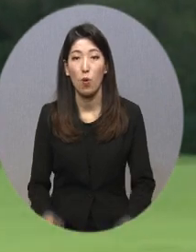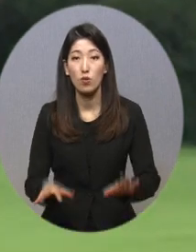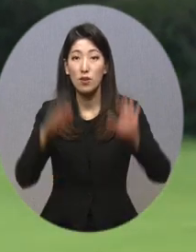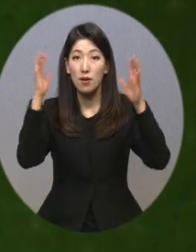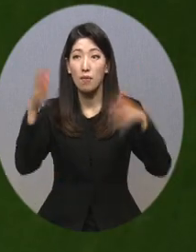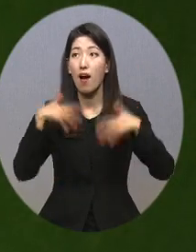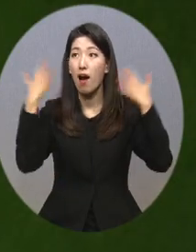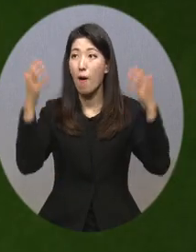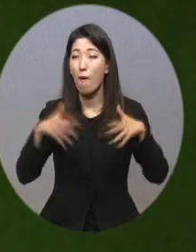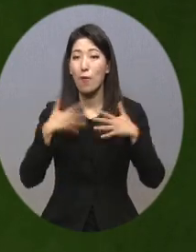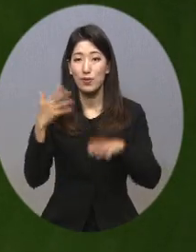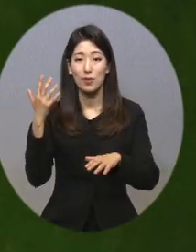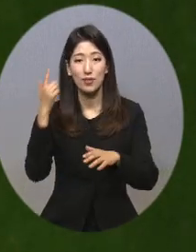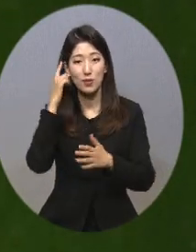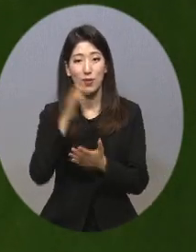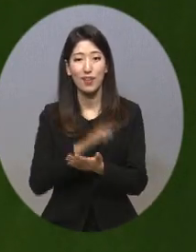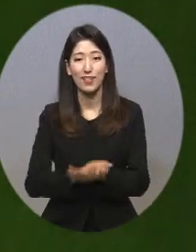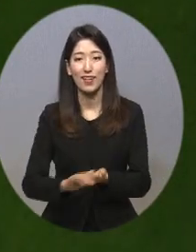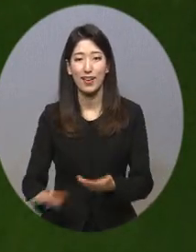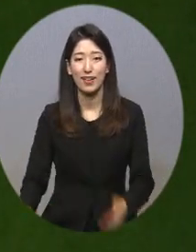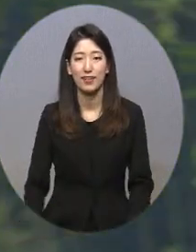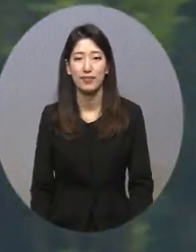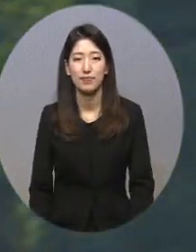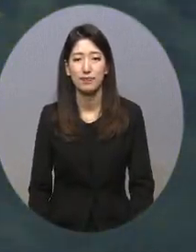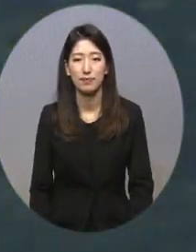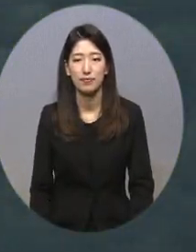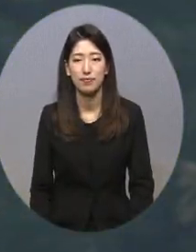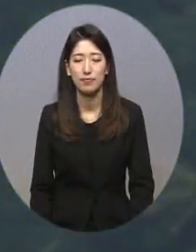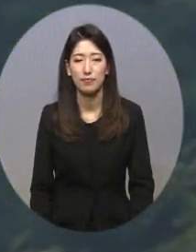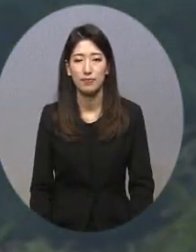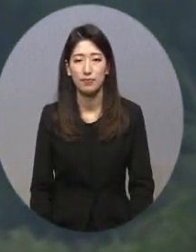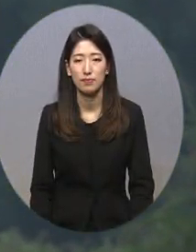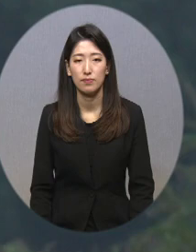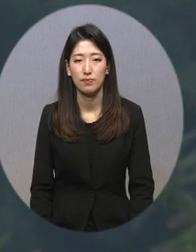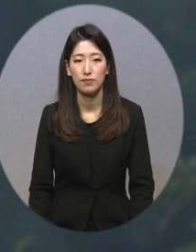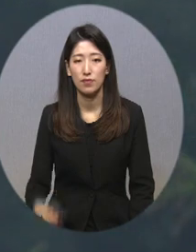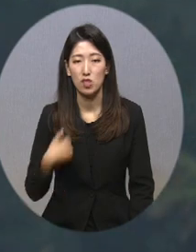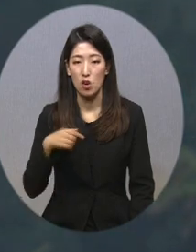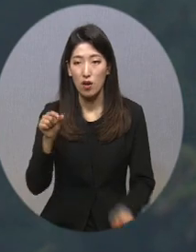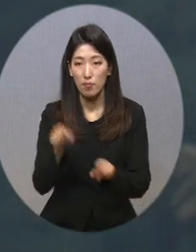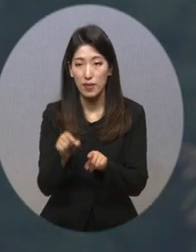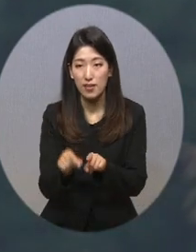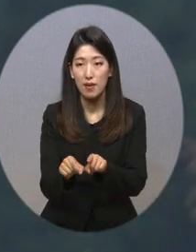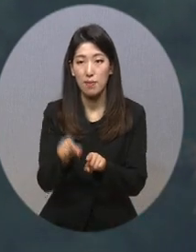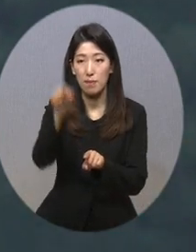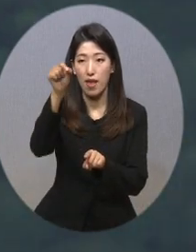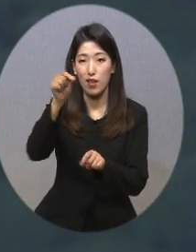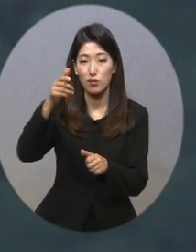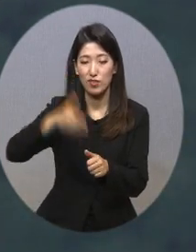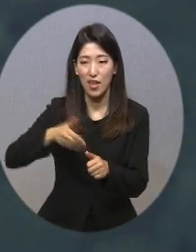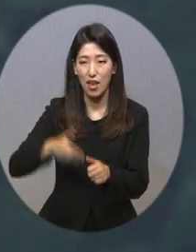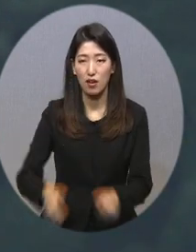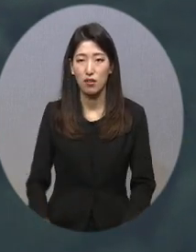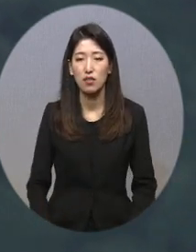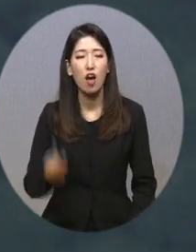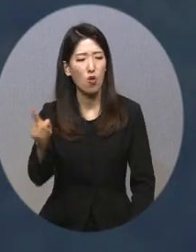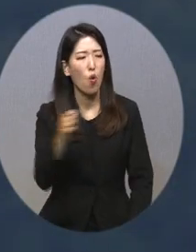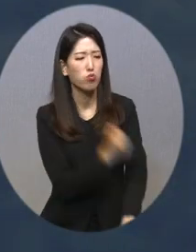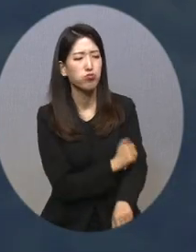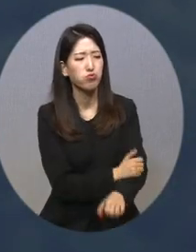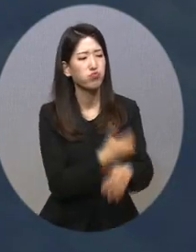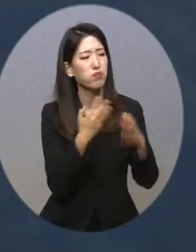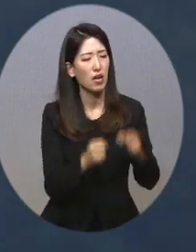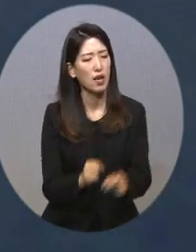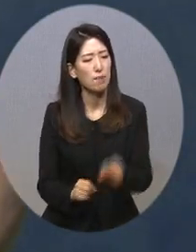이 홀. 캐디님 저 핀 좀 빼주세요. 너 핀 빼가지고 안 들어가면 캐디님 괜히 수고스럽게 하고 그러면 안 된다.